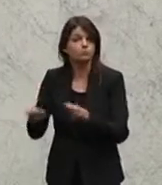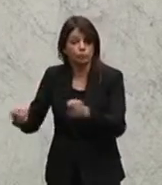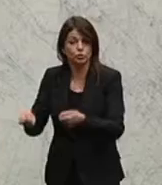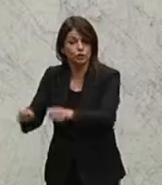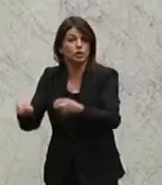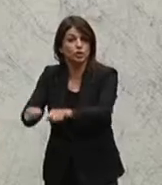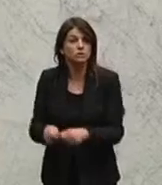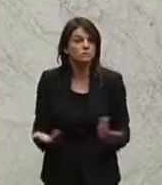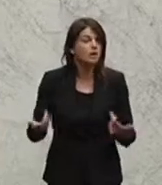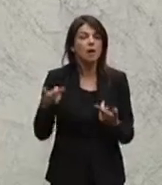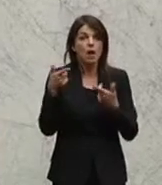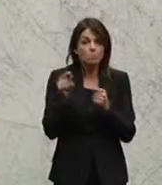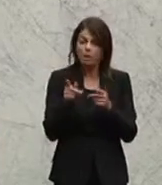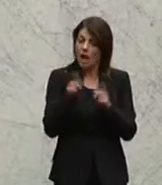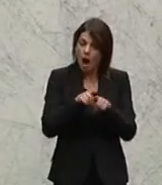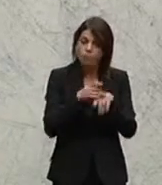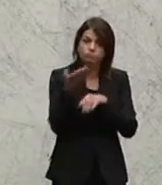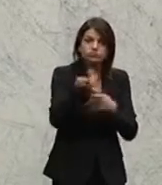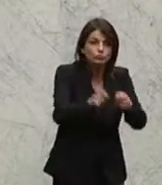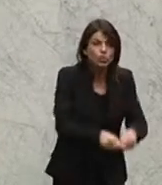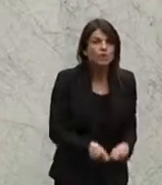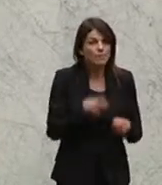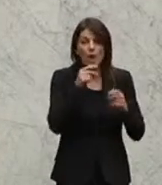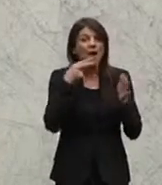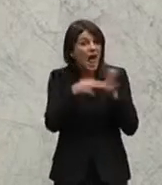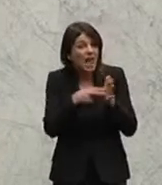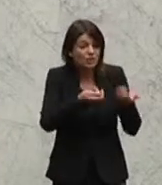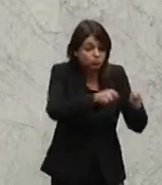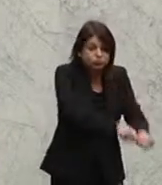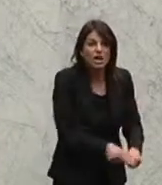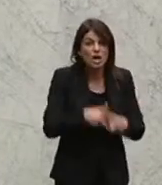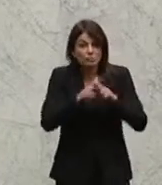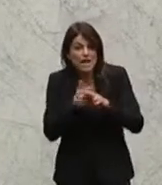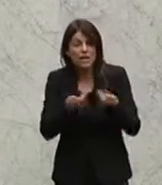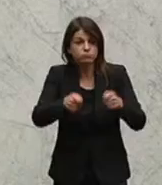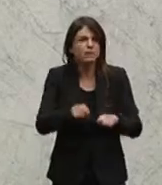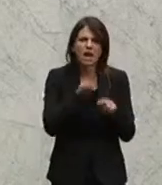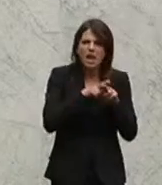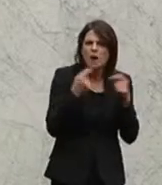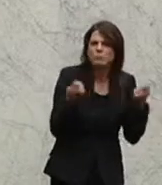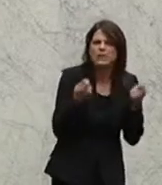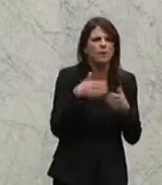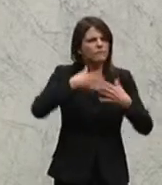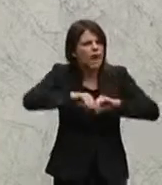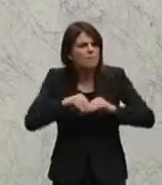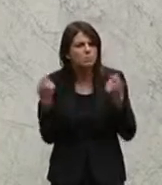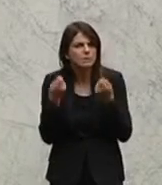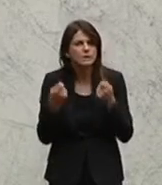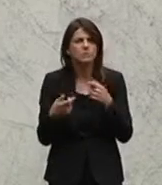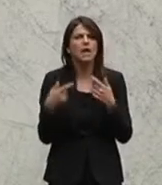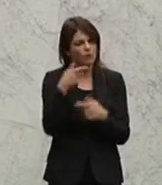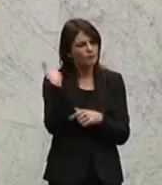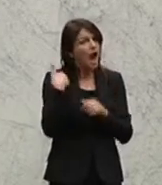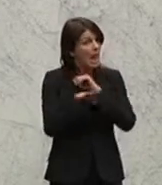eine Unzahl von Schmiedebetrieben, eine Unzahl von Elektriker, Kleinbetrieben, Familienbetrieben vor Ort, die